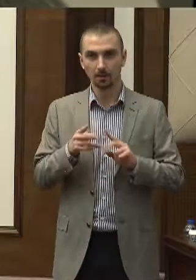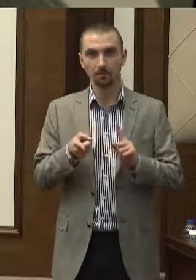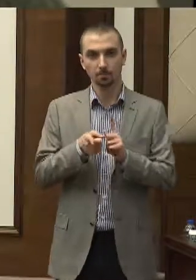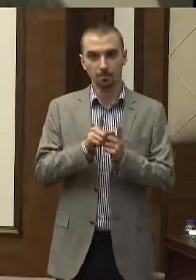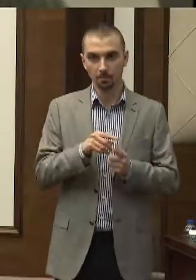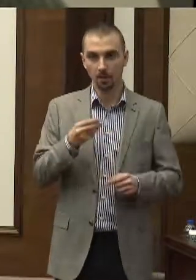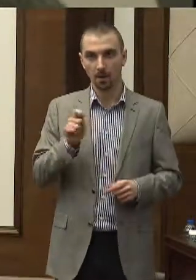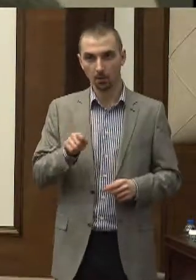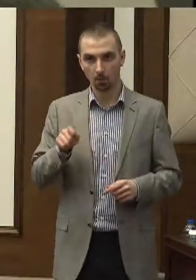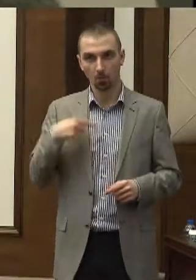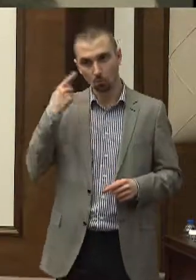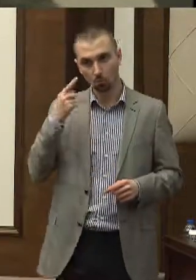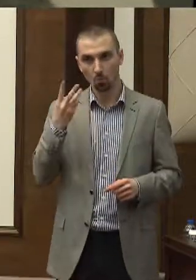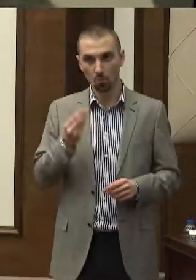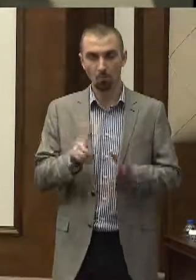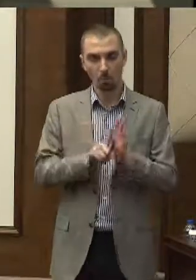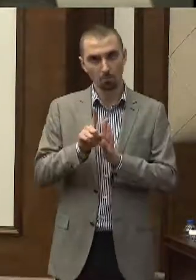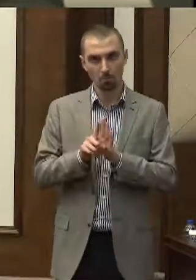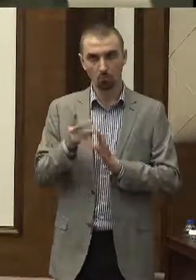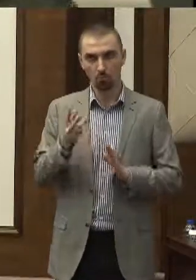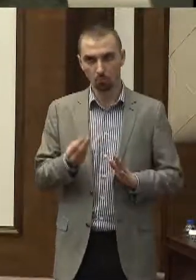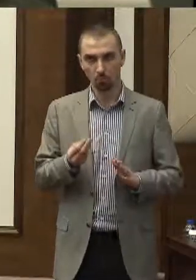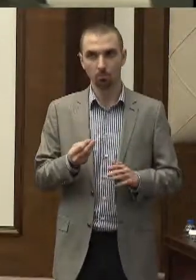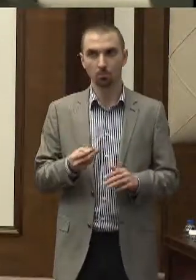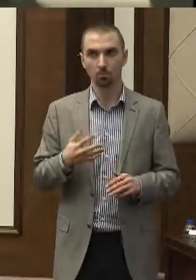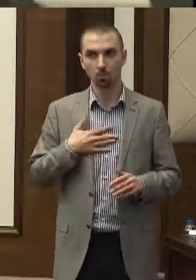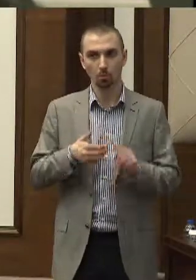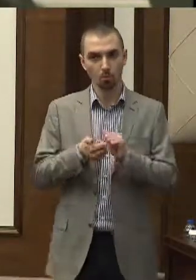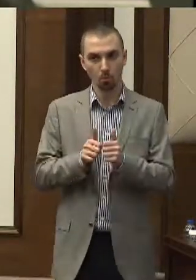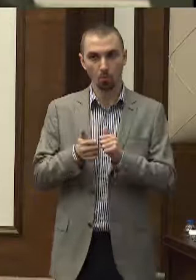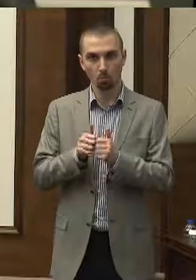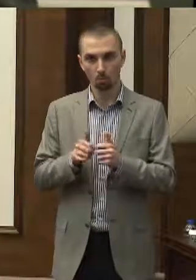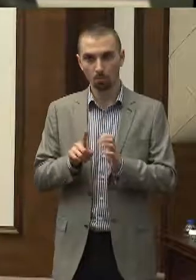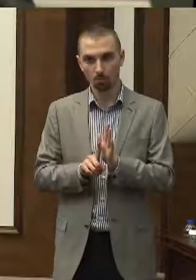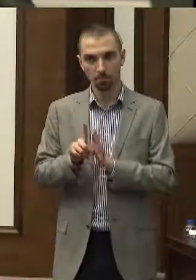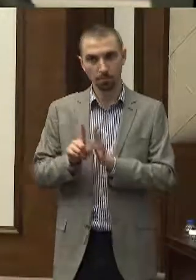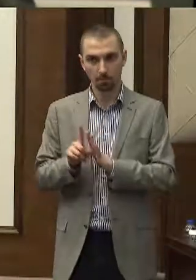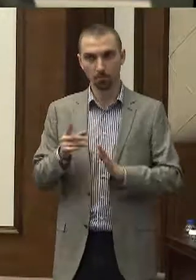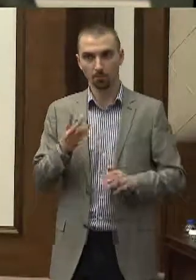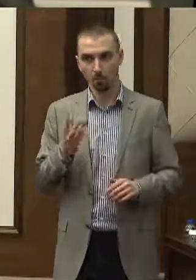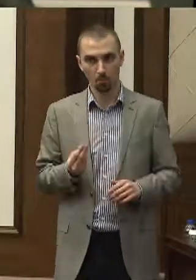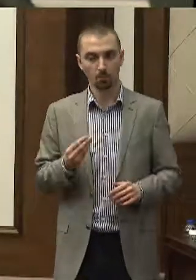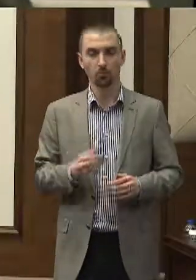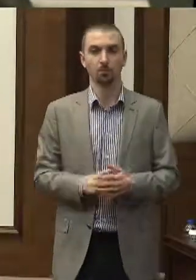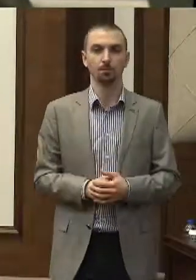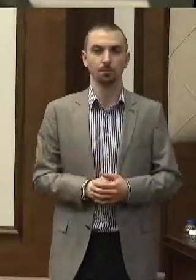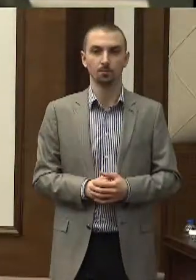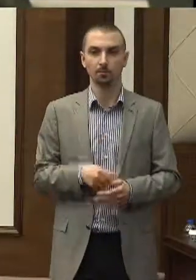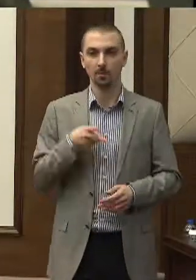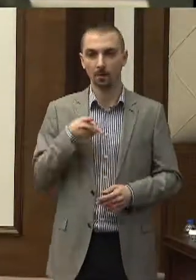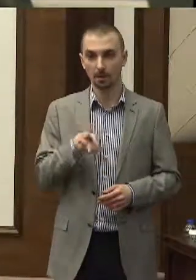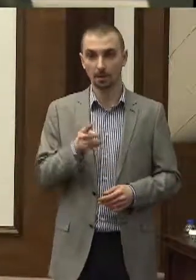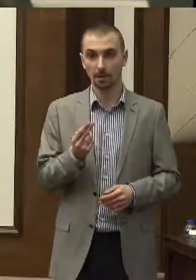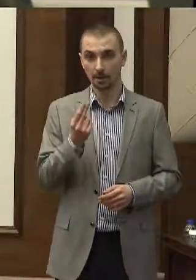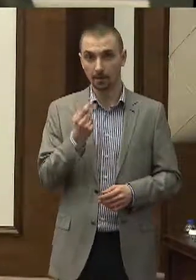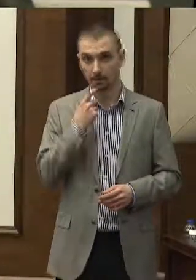caydırıcılık sağlayacağını düşünüyorum. Çok başarılı sporcularımız ve takımlarımız onu da birazdan dile getireceğim.